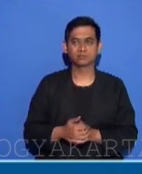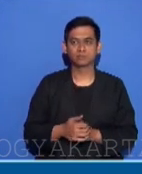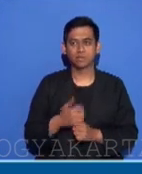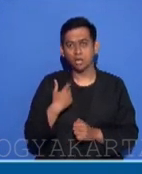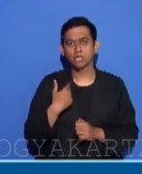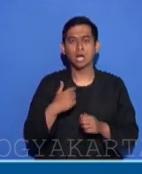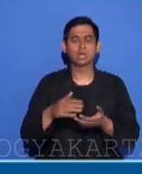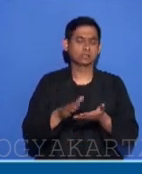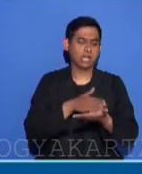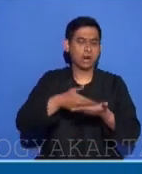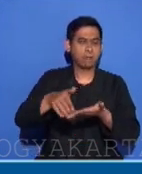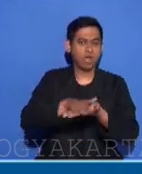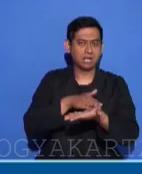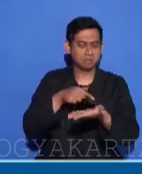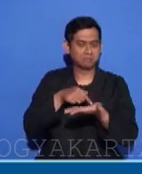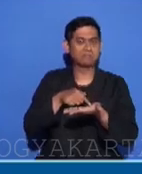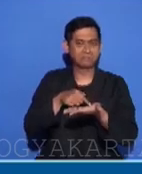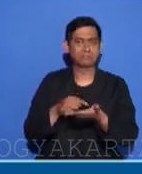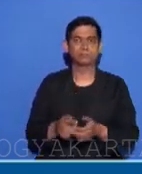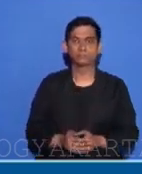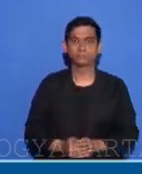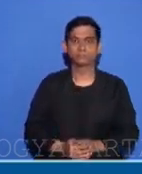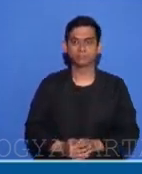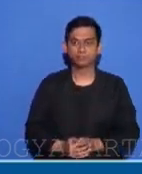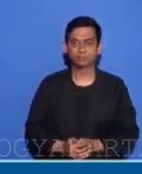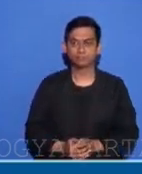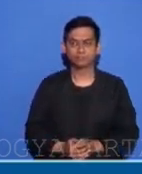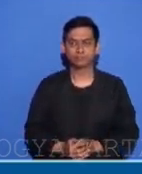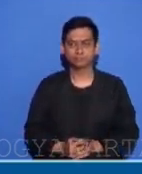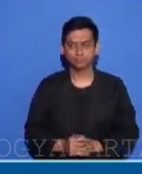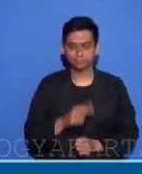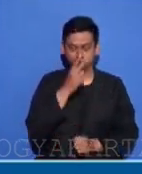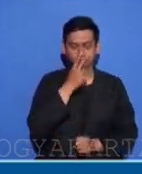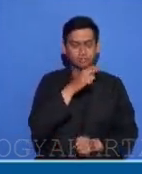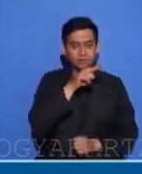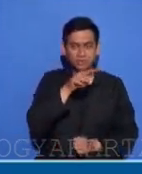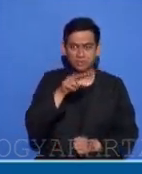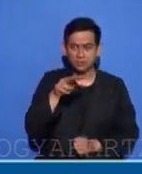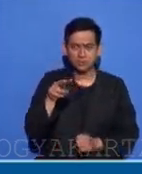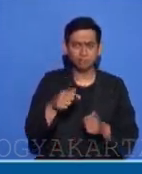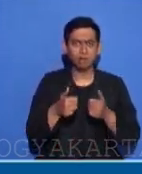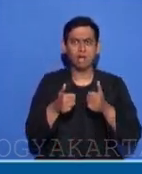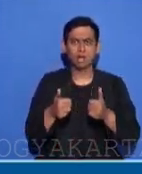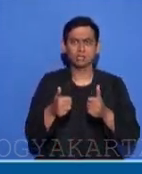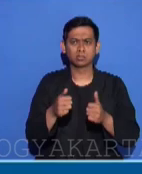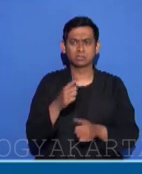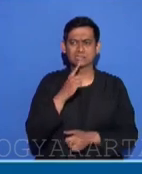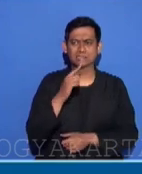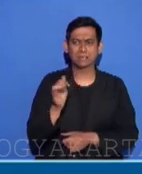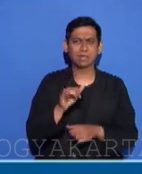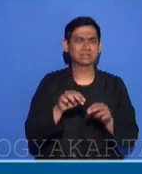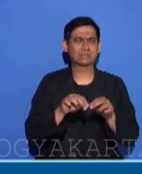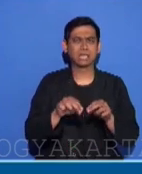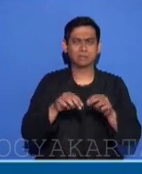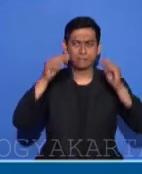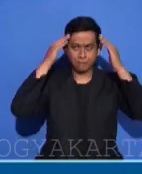dipuninten Menik pancen gampil dipun prangguli ing pundi-pundi papan salah setunggalipun kados ingkang dipun tanem dening kadang Tani ing lahan